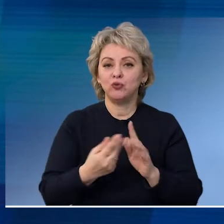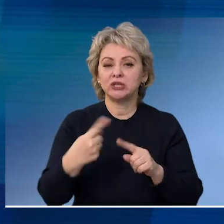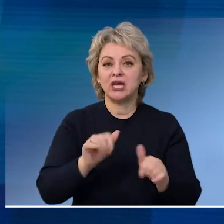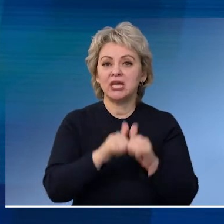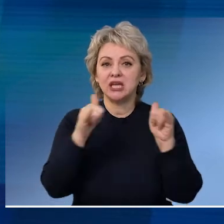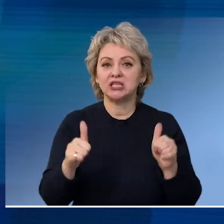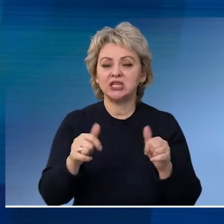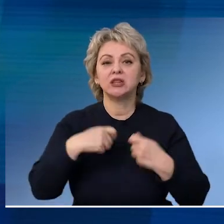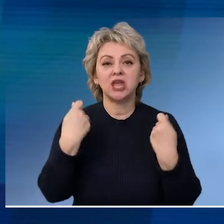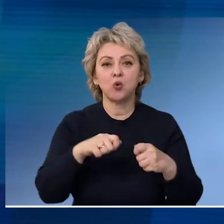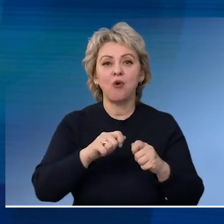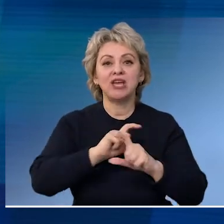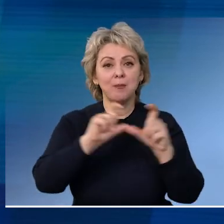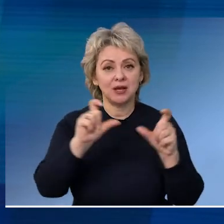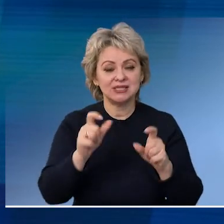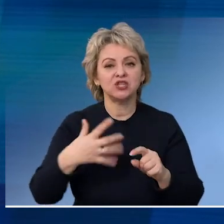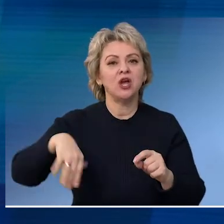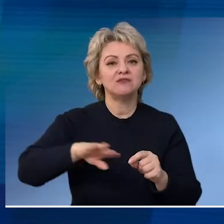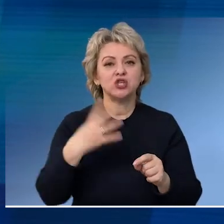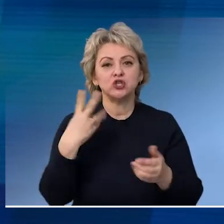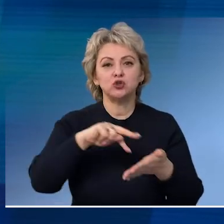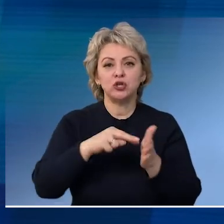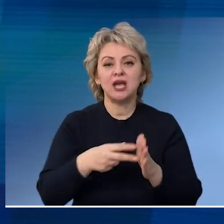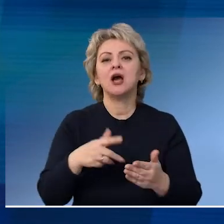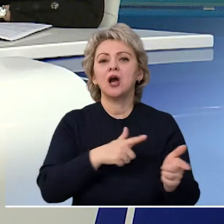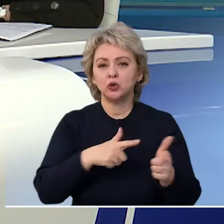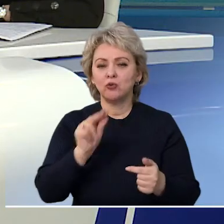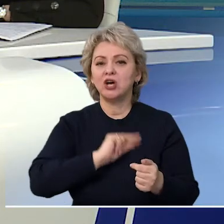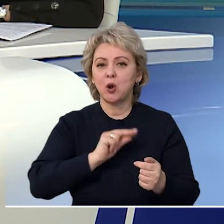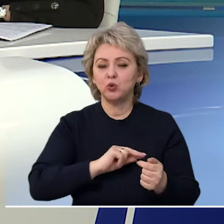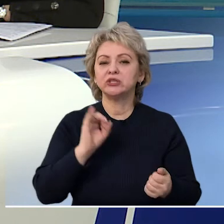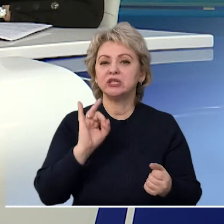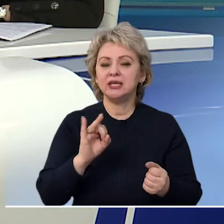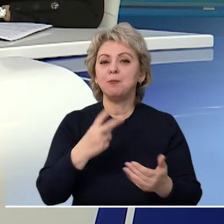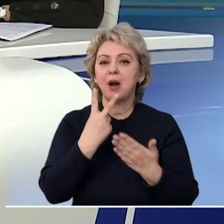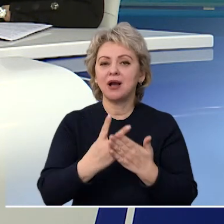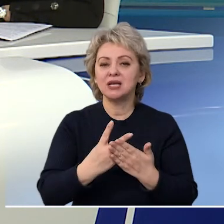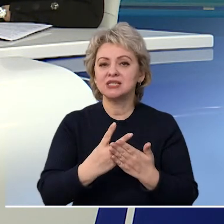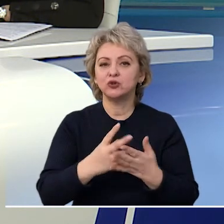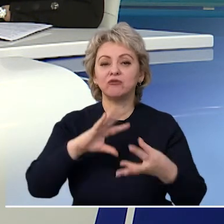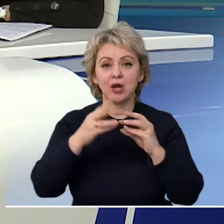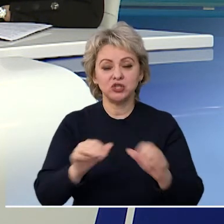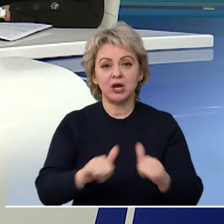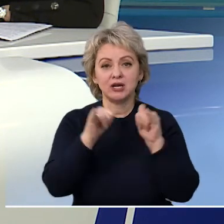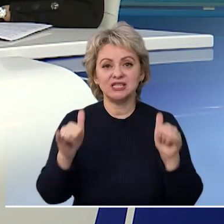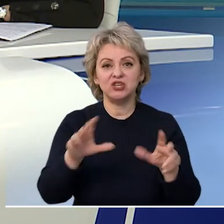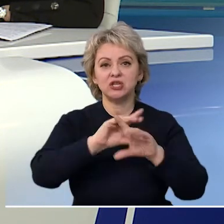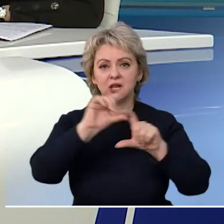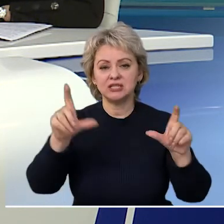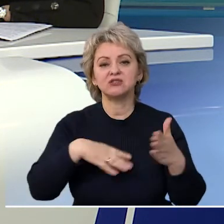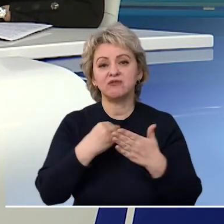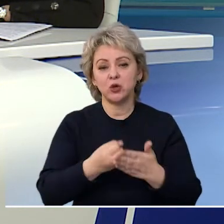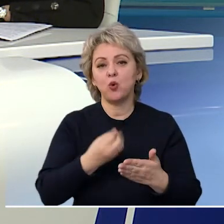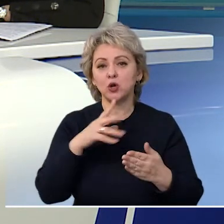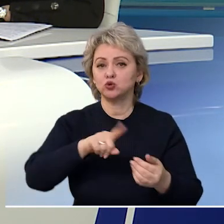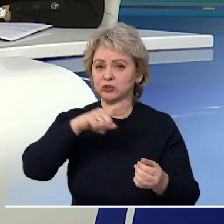четвертый проект – это развитие фирменной торговой сети. То есть все эти 4 проекта работают и показывают вообще развитие кластера